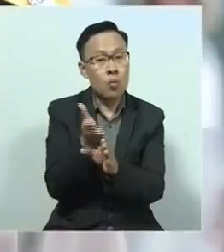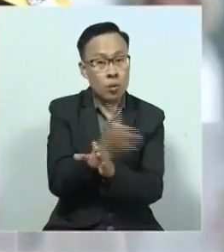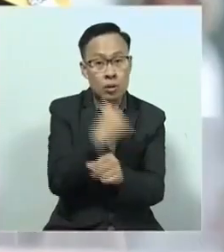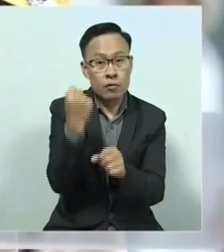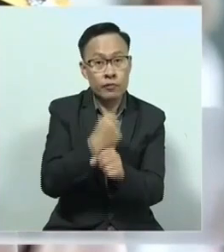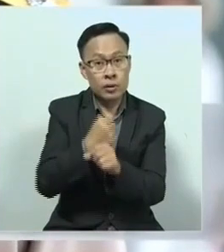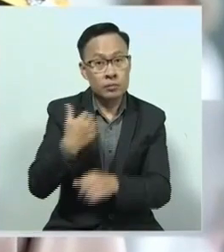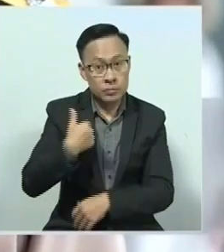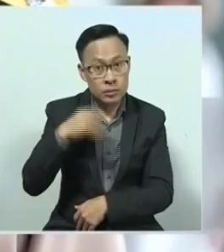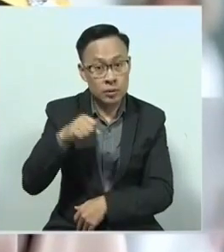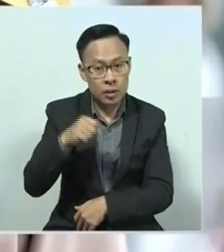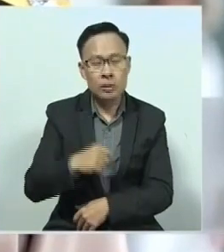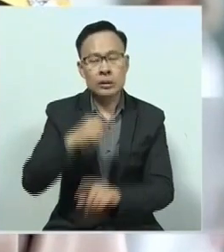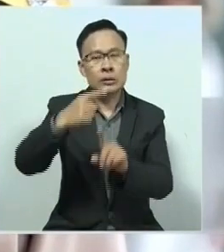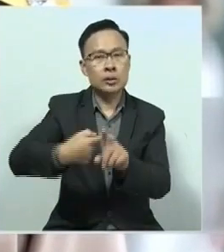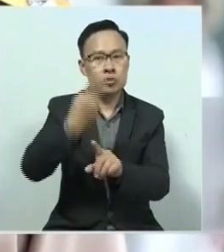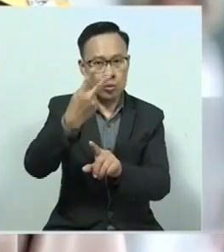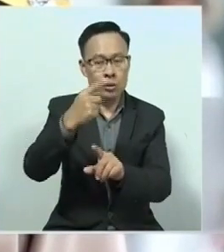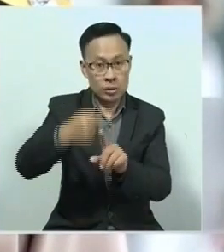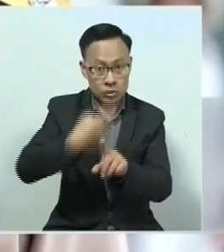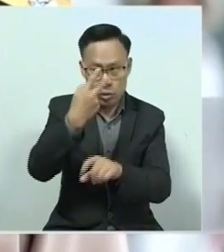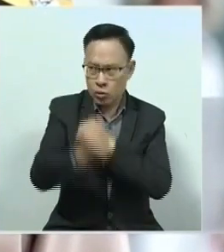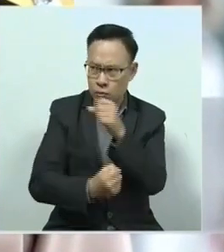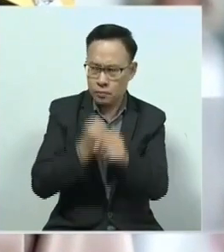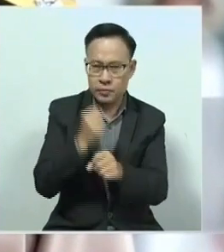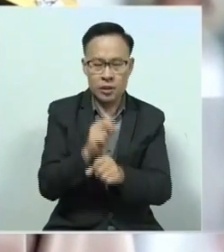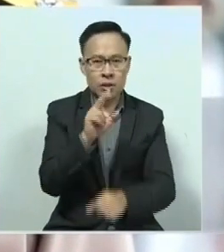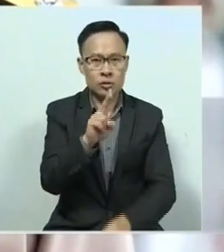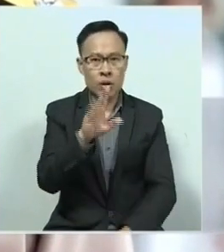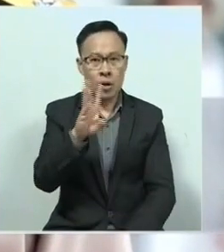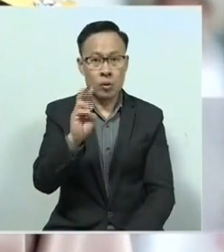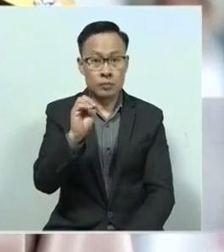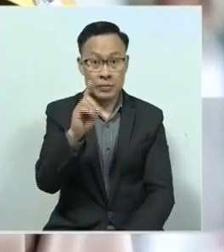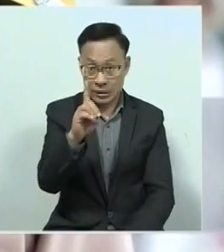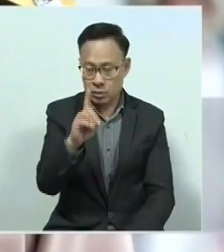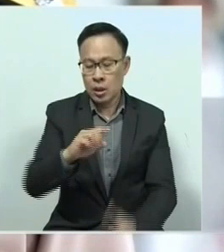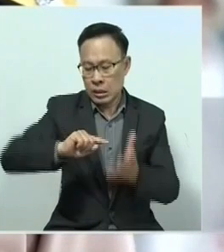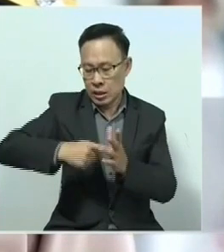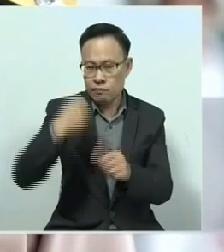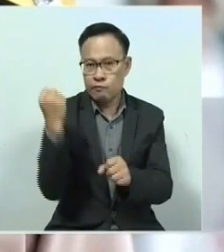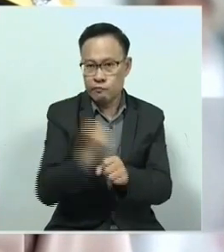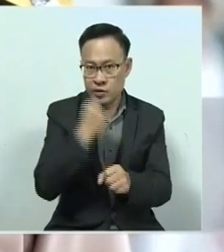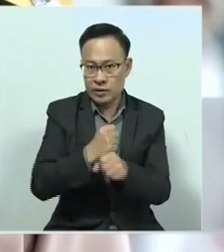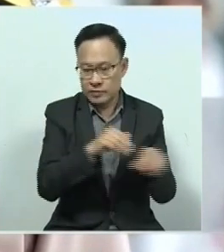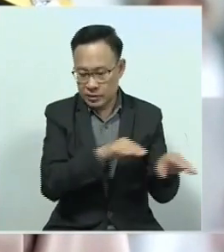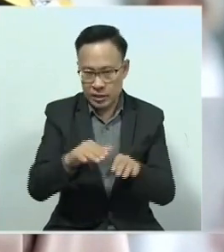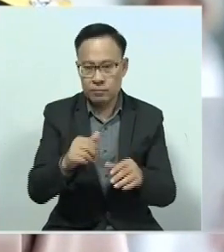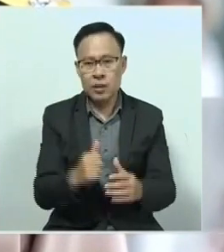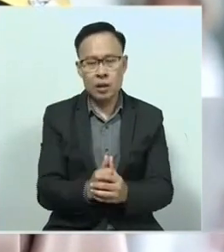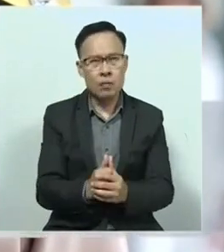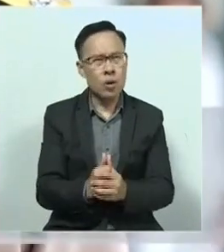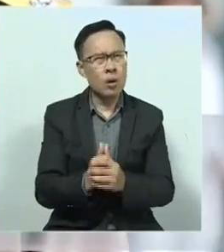เราเริ่มตั้งแต่กุมภาพันธ์ปีที่แล้วนะครับเริ่มซ้อมเตรียมการเพราะว่าครั้งสุดท้ายในการ